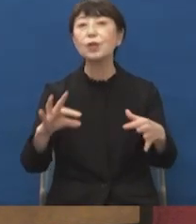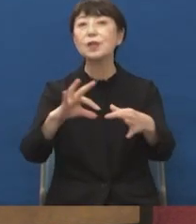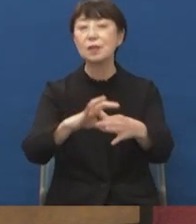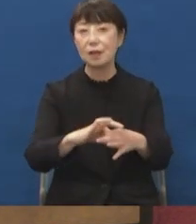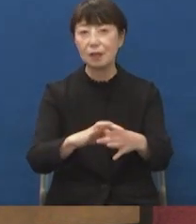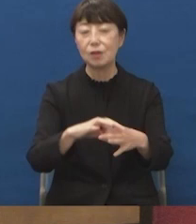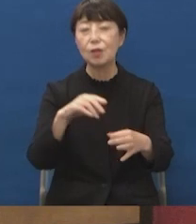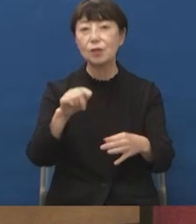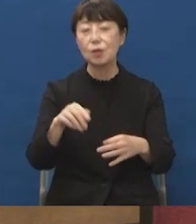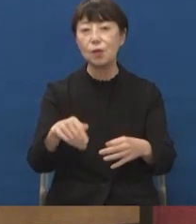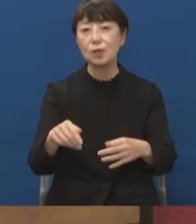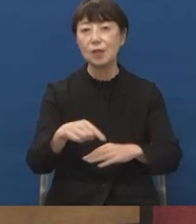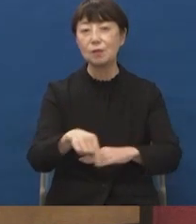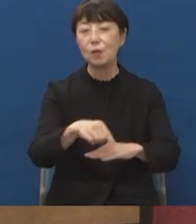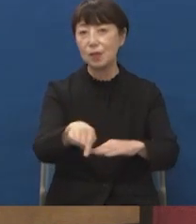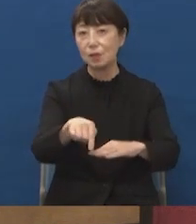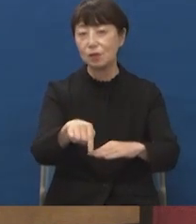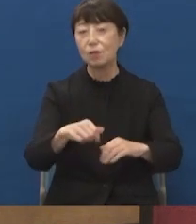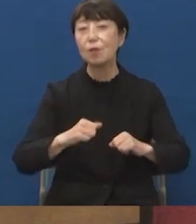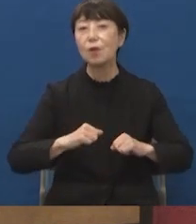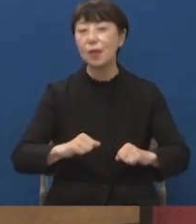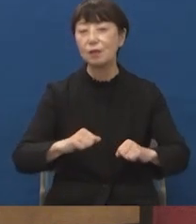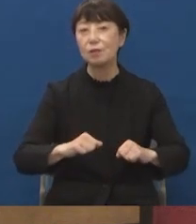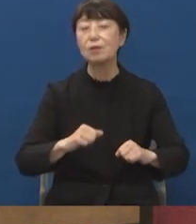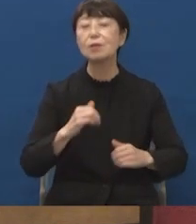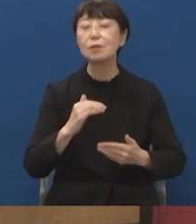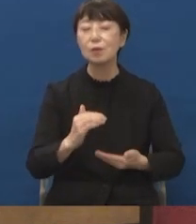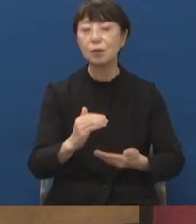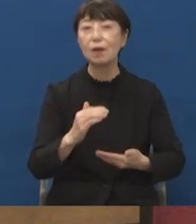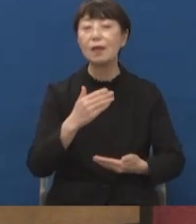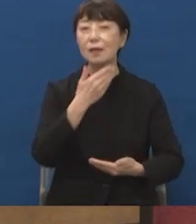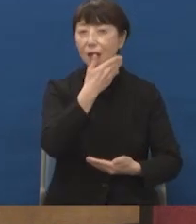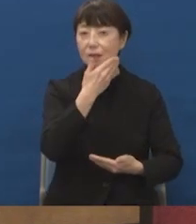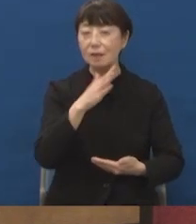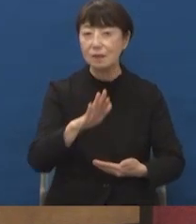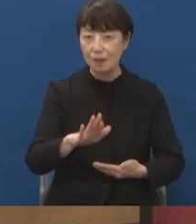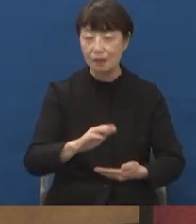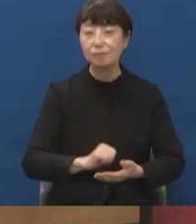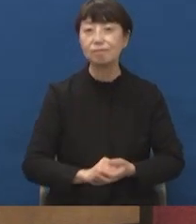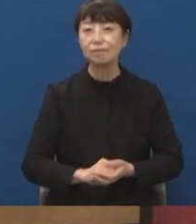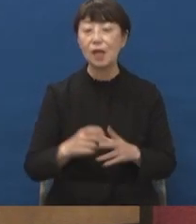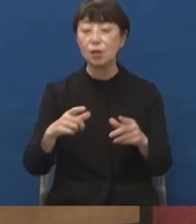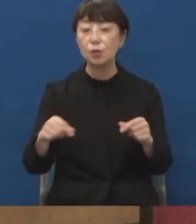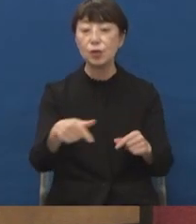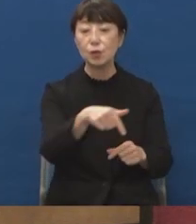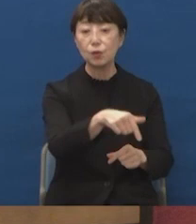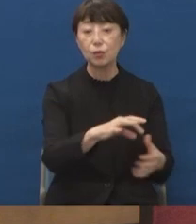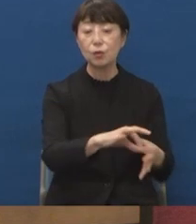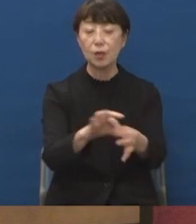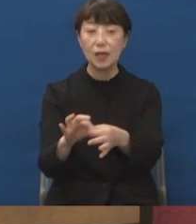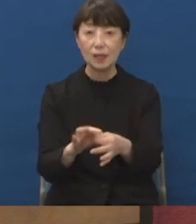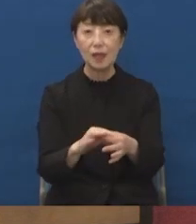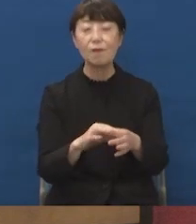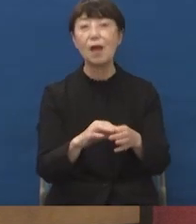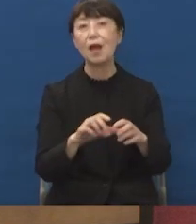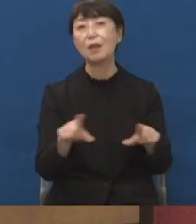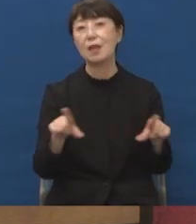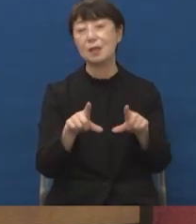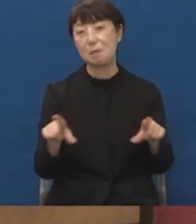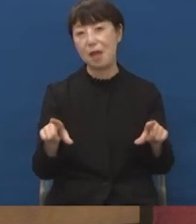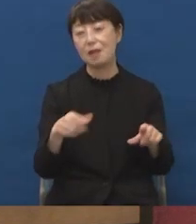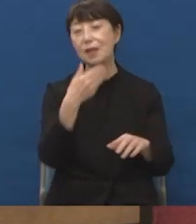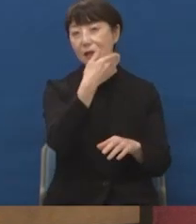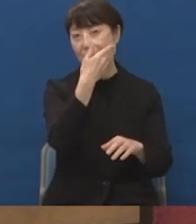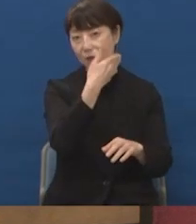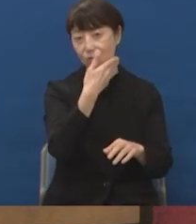セスを実践していくことが必要です。国や府との連携はもちろん大切ですが、国